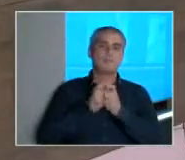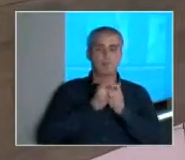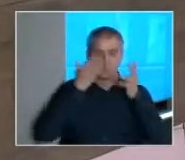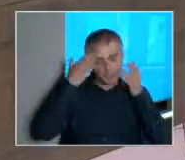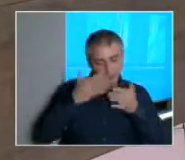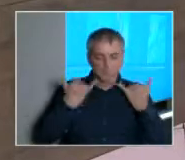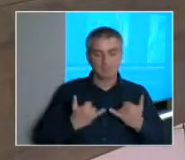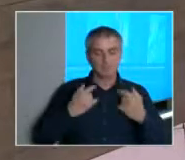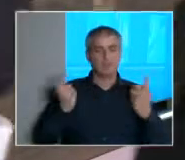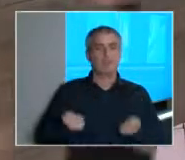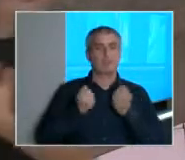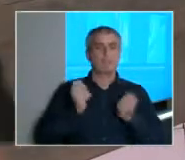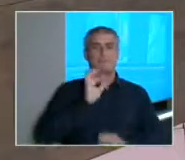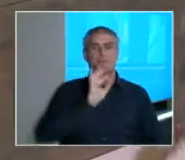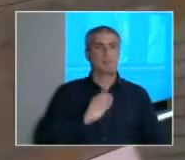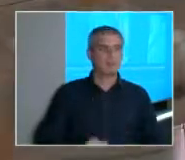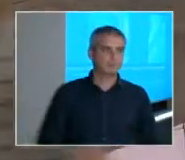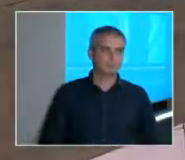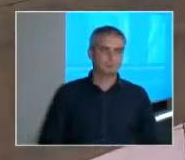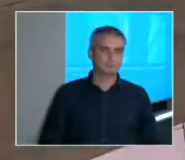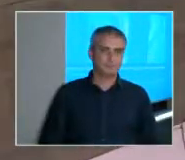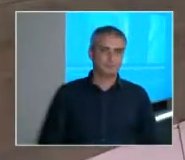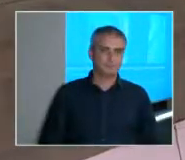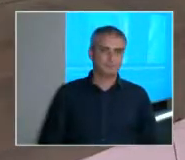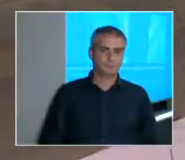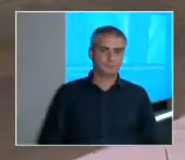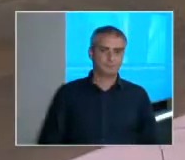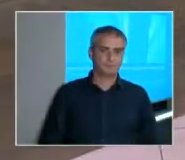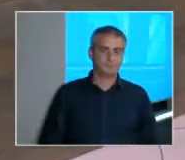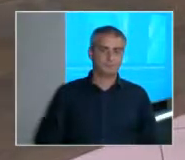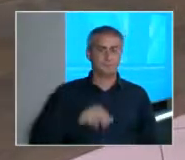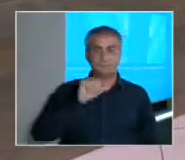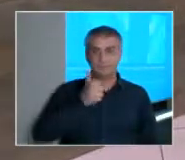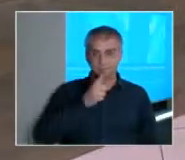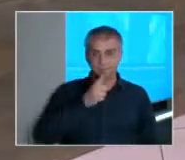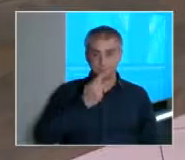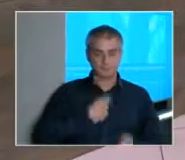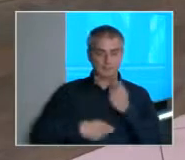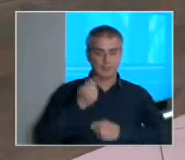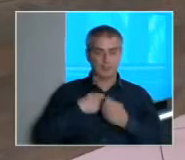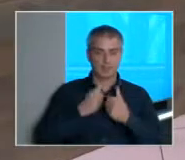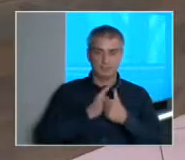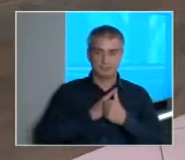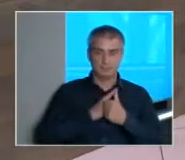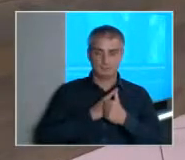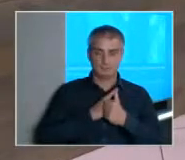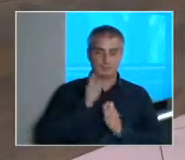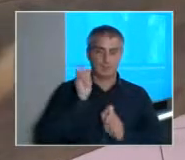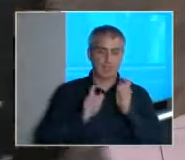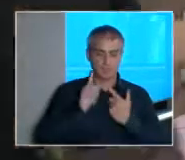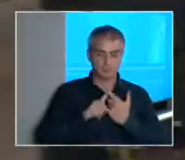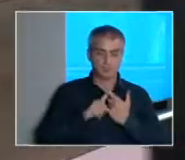המפלגות להתמקד בקמפיין שלהם לבחירות הקרובות? קודם כל, בכלכלה,